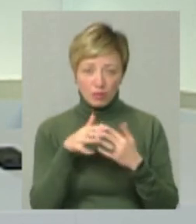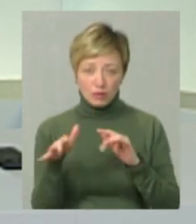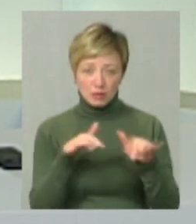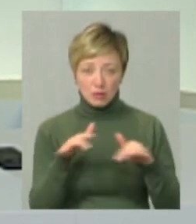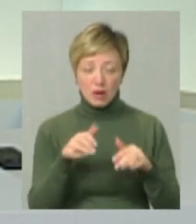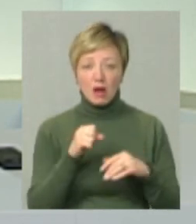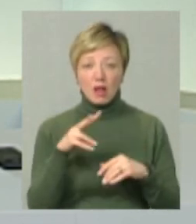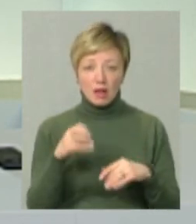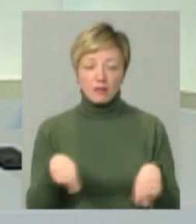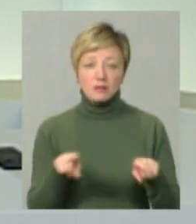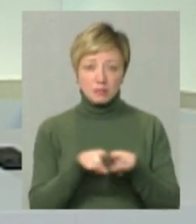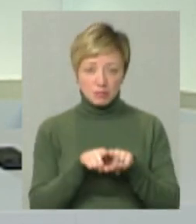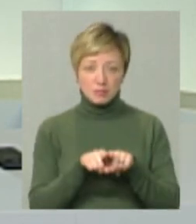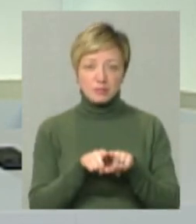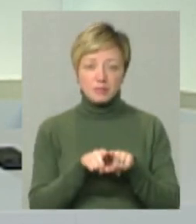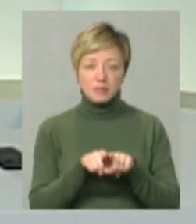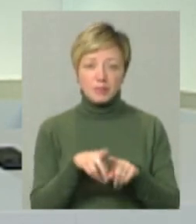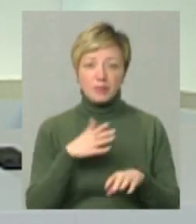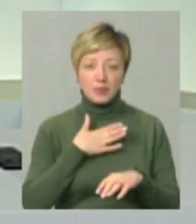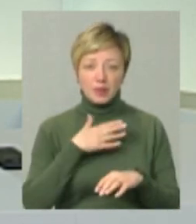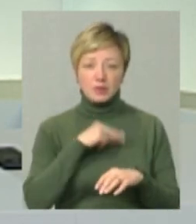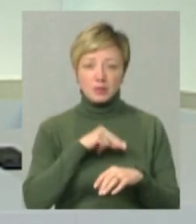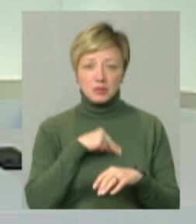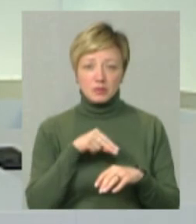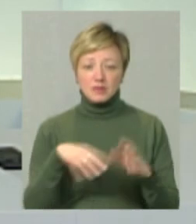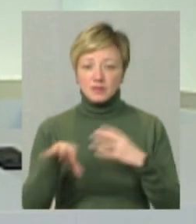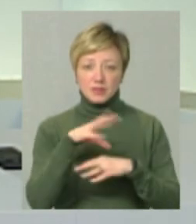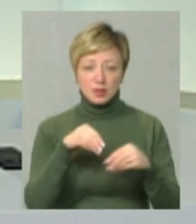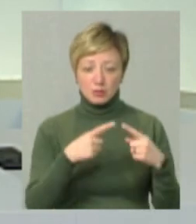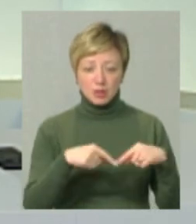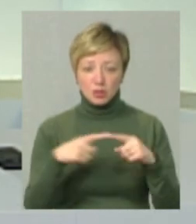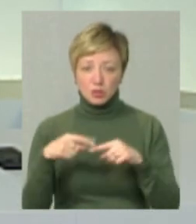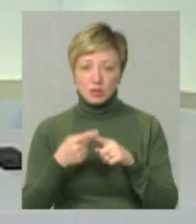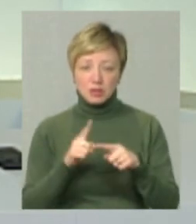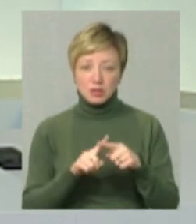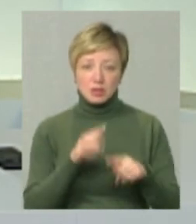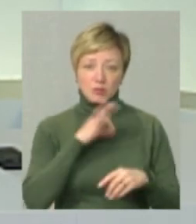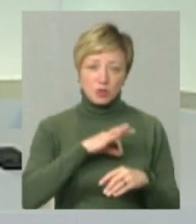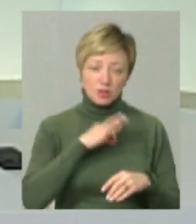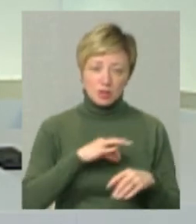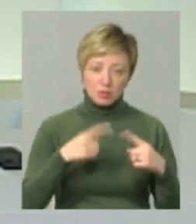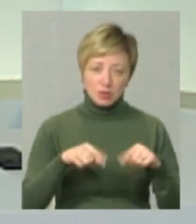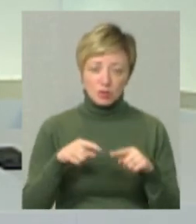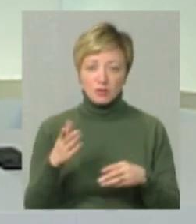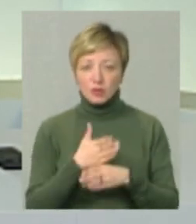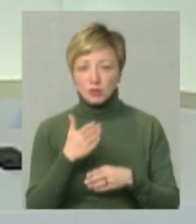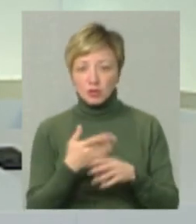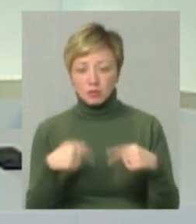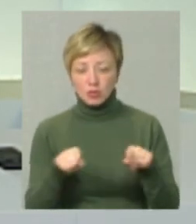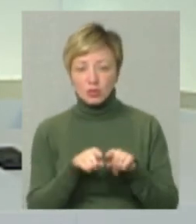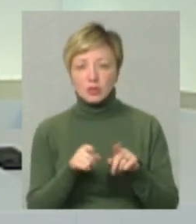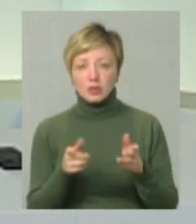активних бойових дій, але тим не менше наші працівники абсолютно всіх підрозділів, це і експлуатаційні підрозділи, і